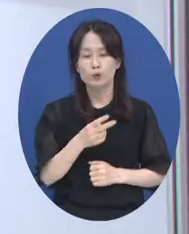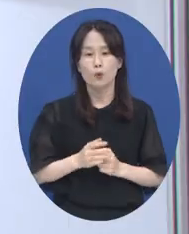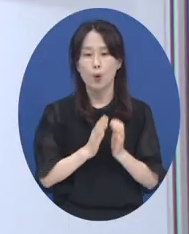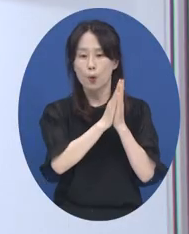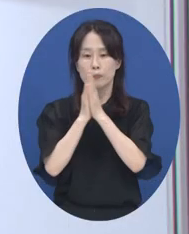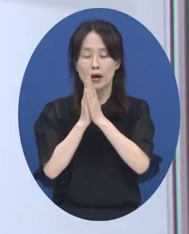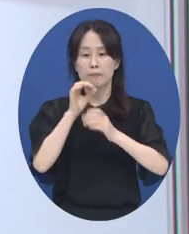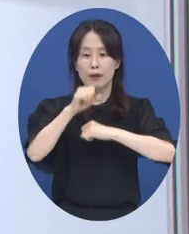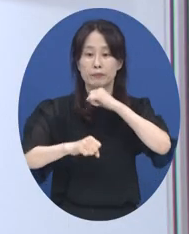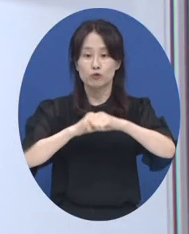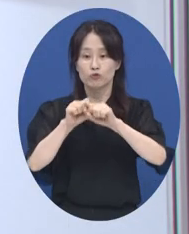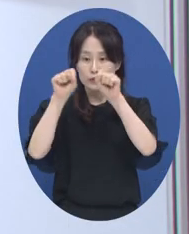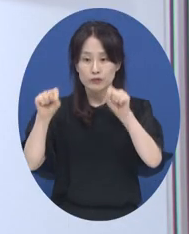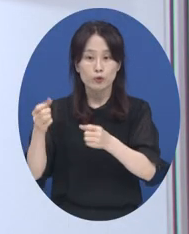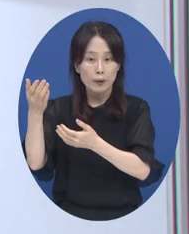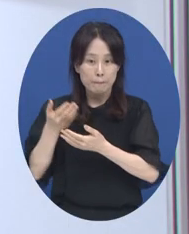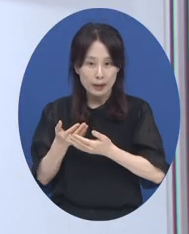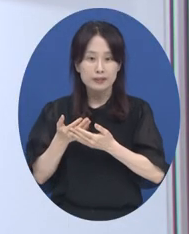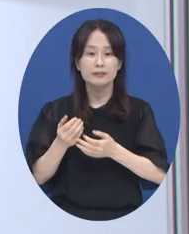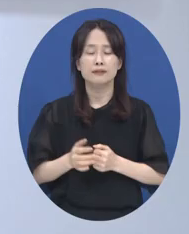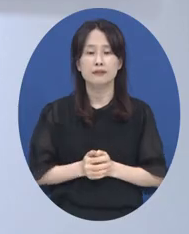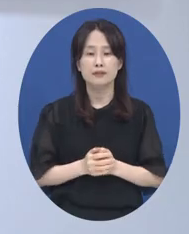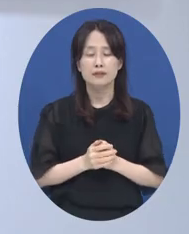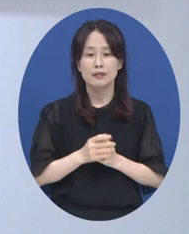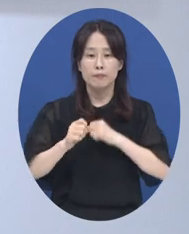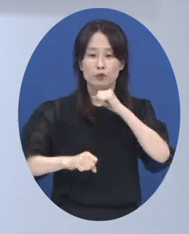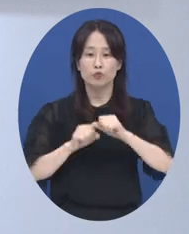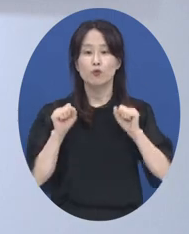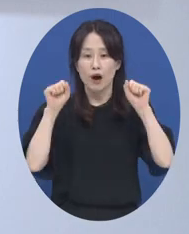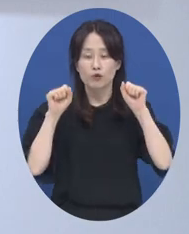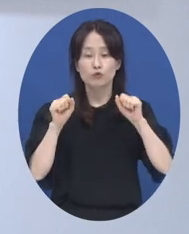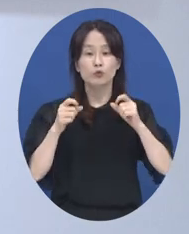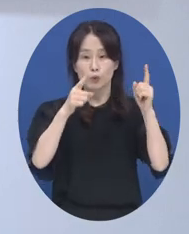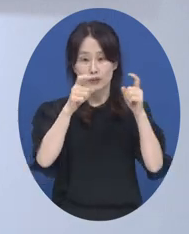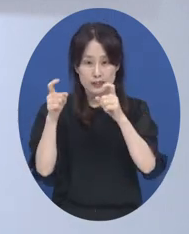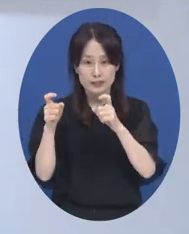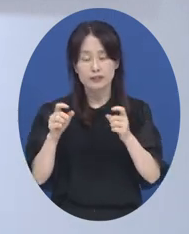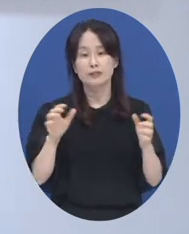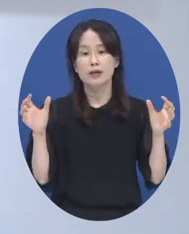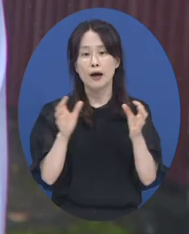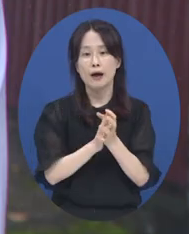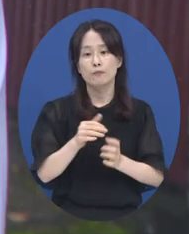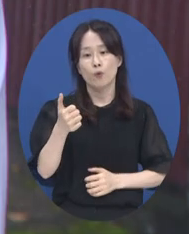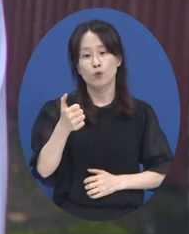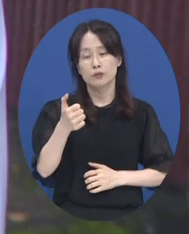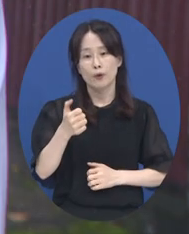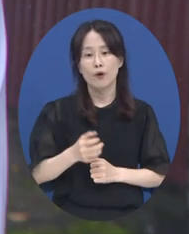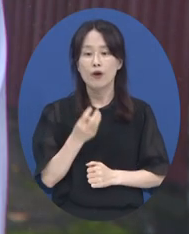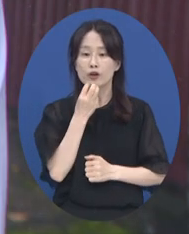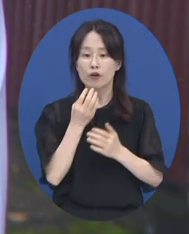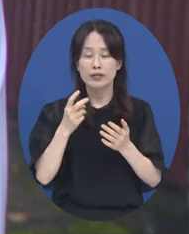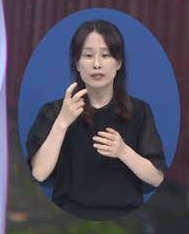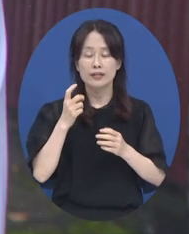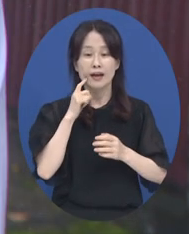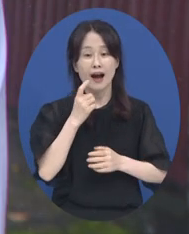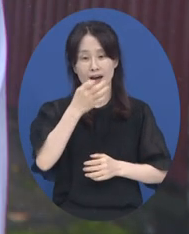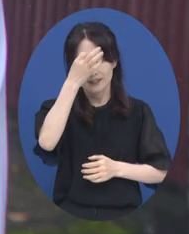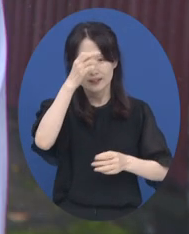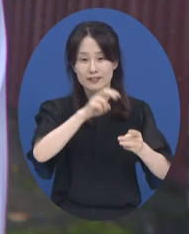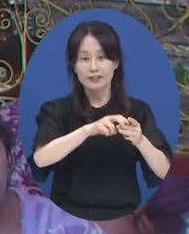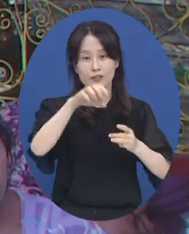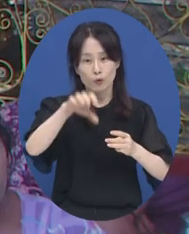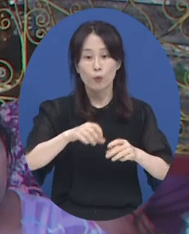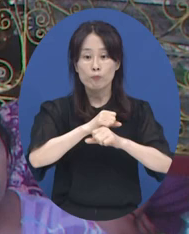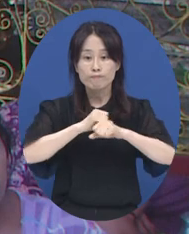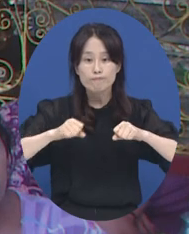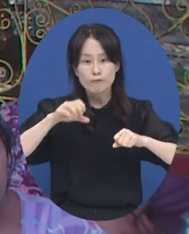사진과 미얀마 민주주의 네트워크에서 받은 미얀마 민주화운동 현장 사진 등 50여 점이 경기 아트센터